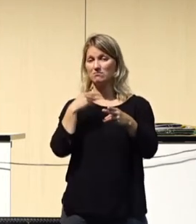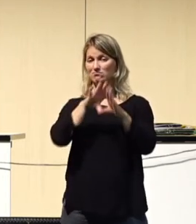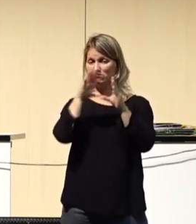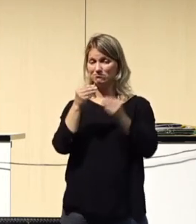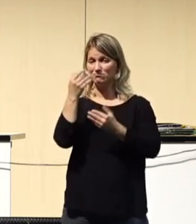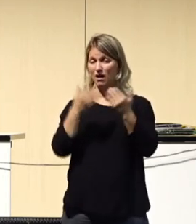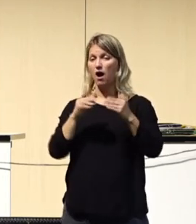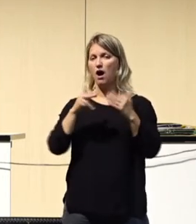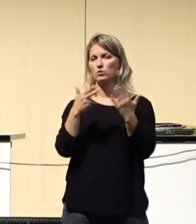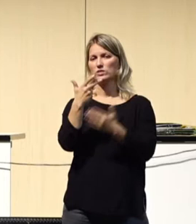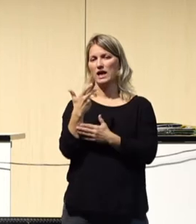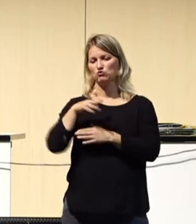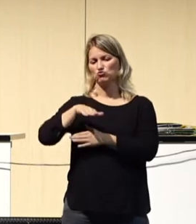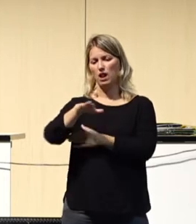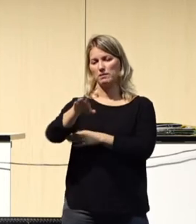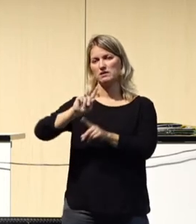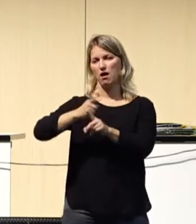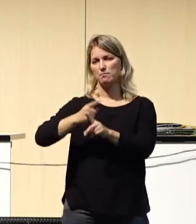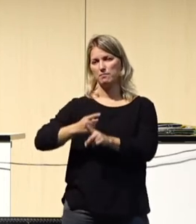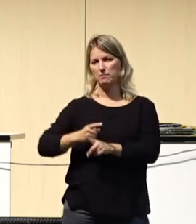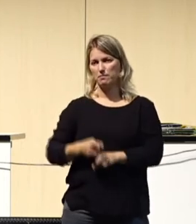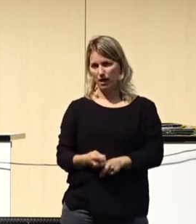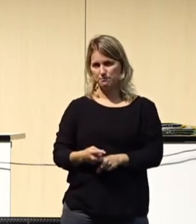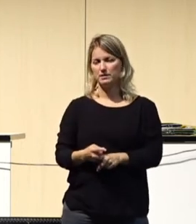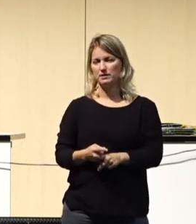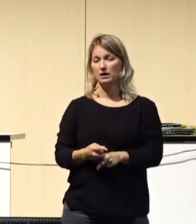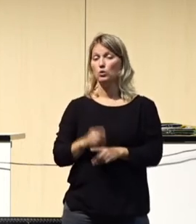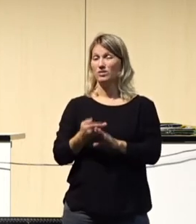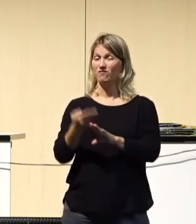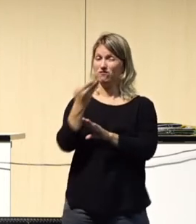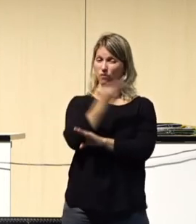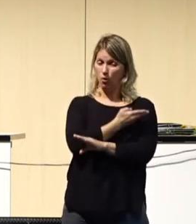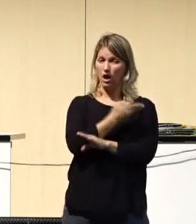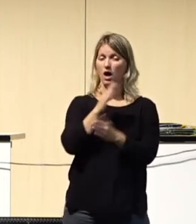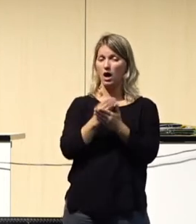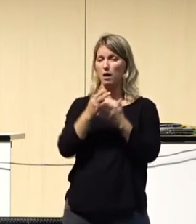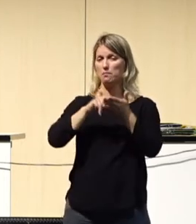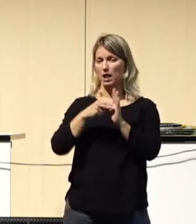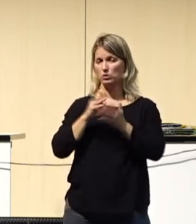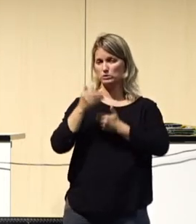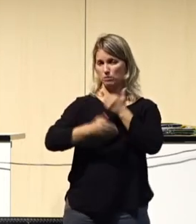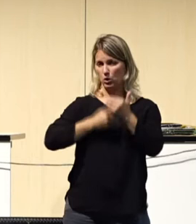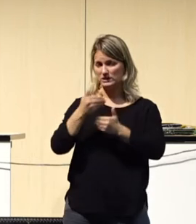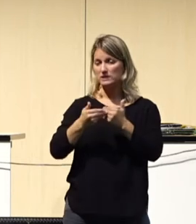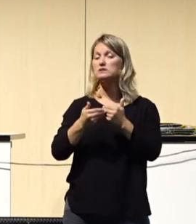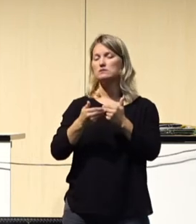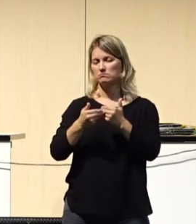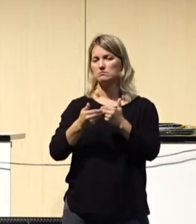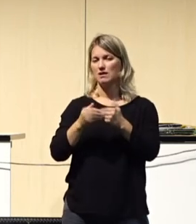Stellplätze entfallen. Und im Vorfeld der Maßnahme wurde im Planungsprozess durch das Stadtplanungsamt ein